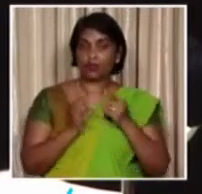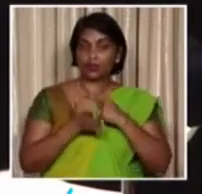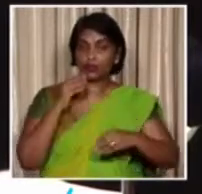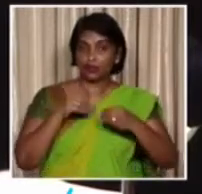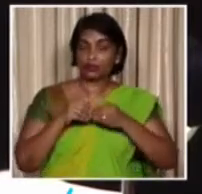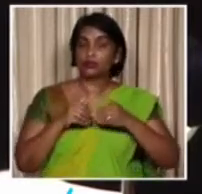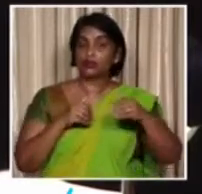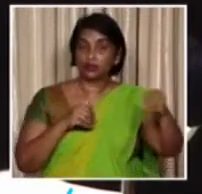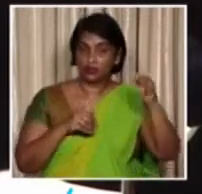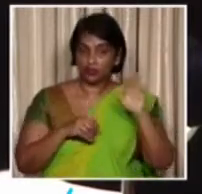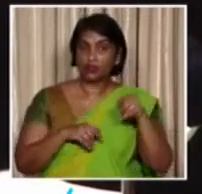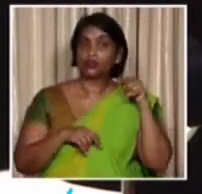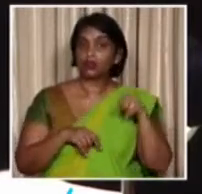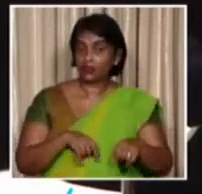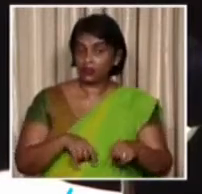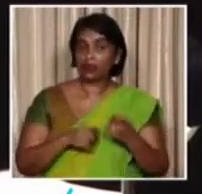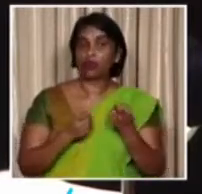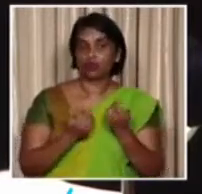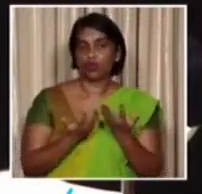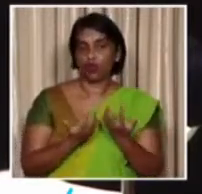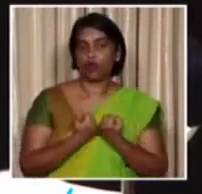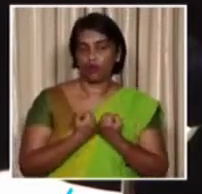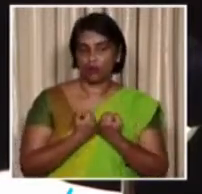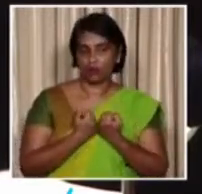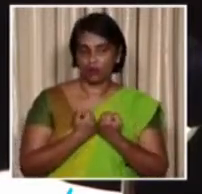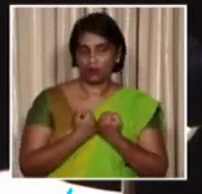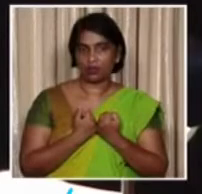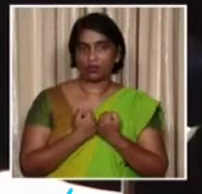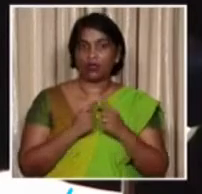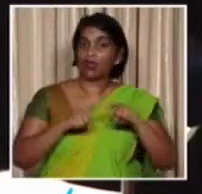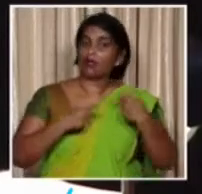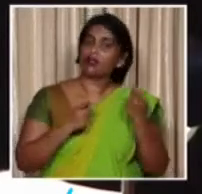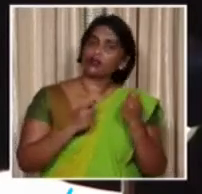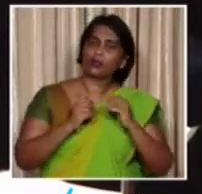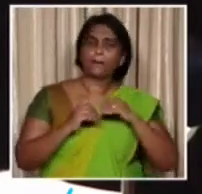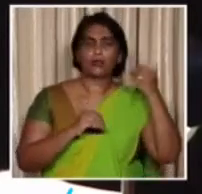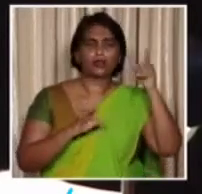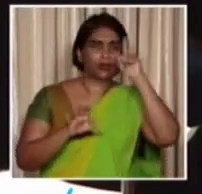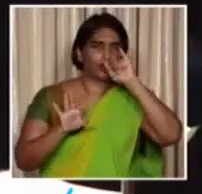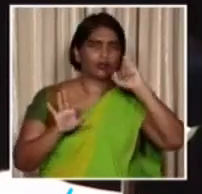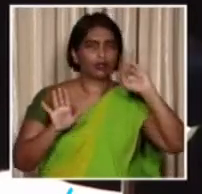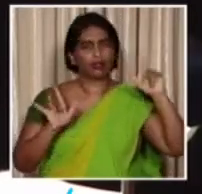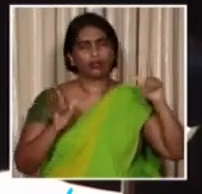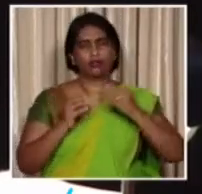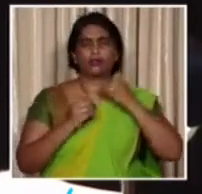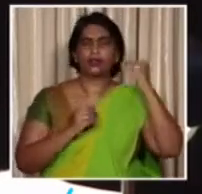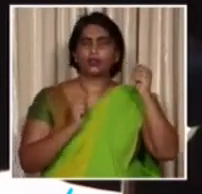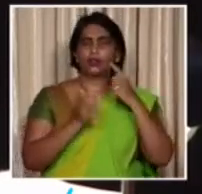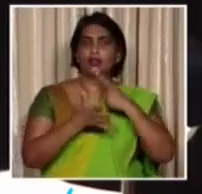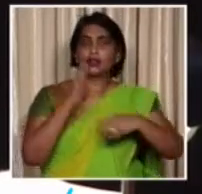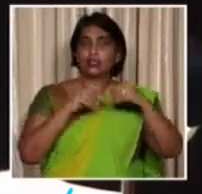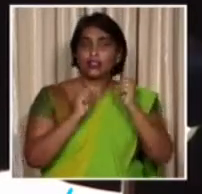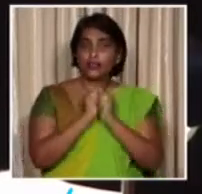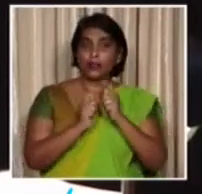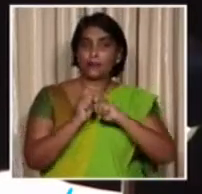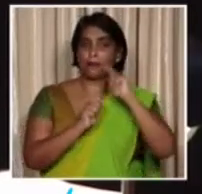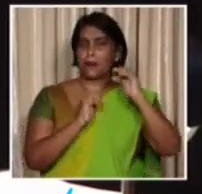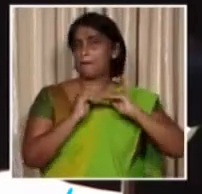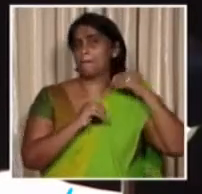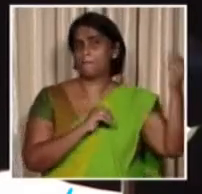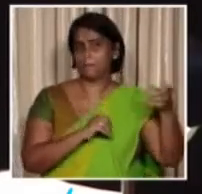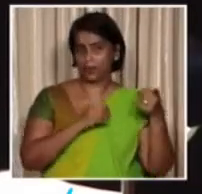පැවැත්වීම සඳහා මේ වෙලාවේ මුදල් අවශ්‍ය වෙන්නේ අනෙක් මුදල් මාස 6කින් තමයි මැතිවරණ රාජකාරිය වලට යෙදෙන ඇයට මුදල්